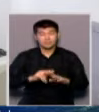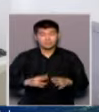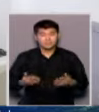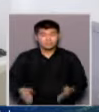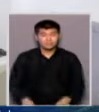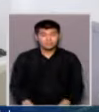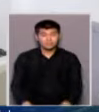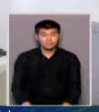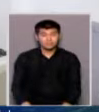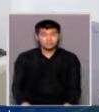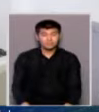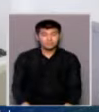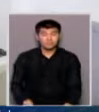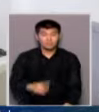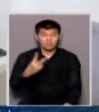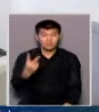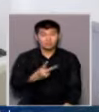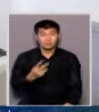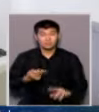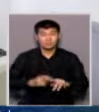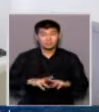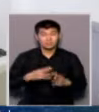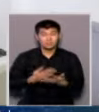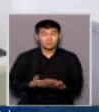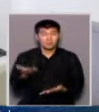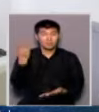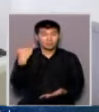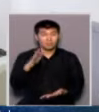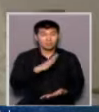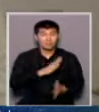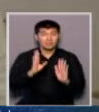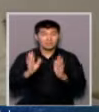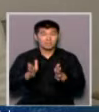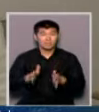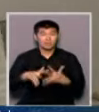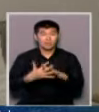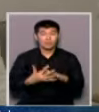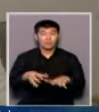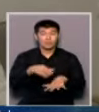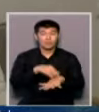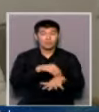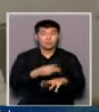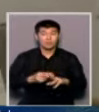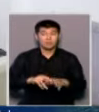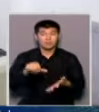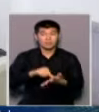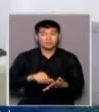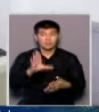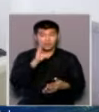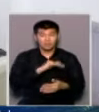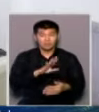ерекшелігі. Екінші ерекшелігі, бұрын кандидаттыққа тек қана аудан әкімі ғана бағанағыдай ұсынатын